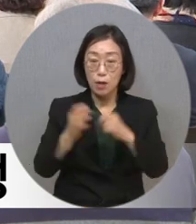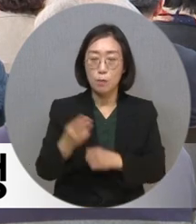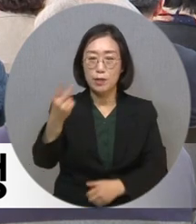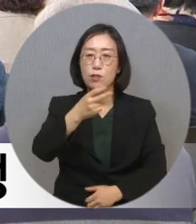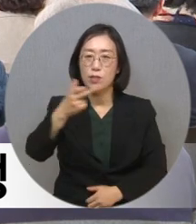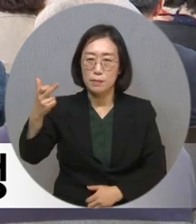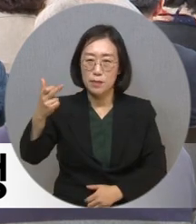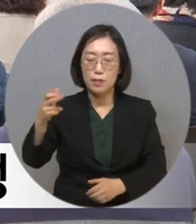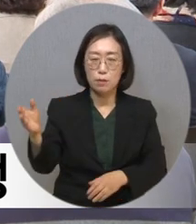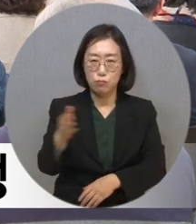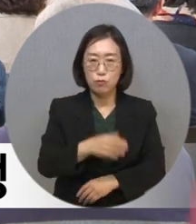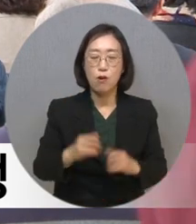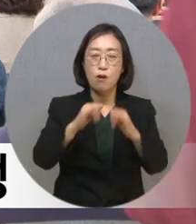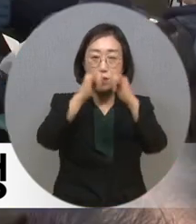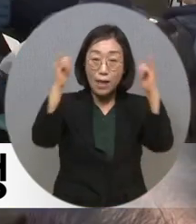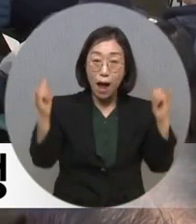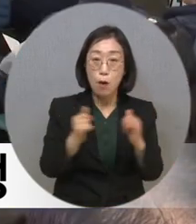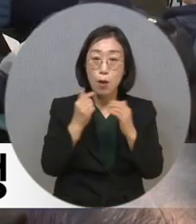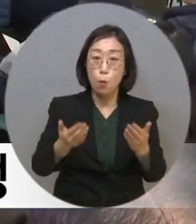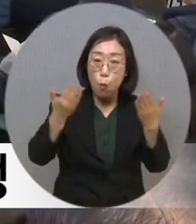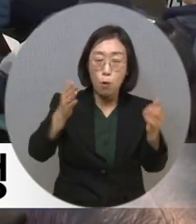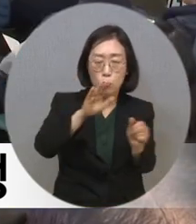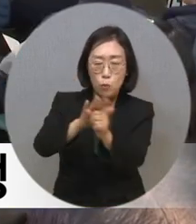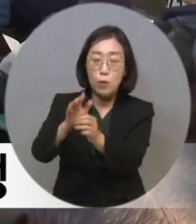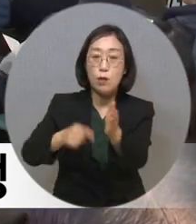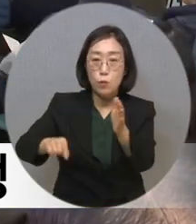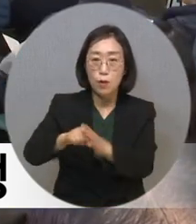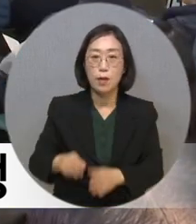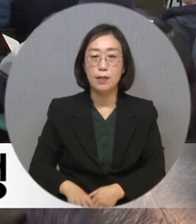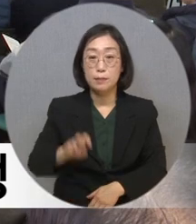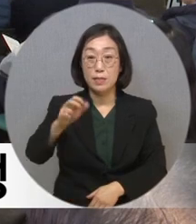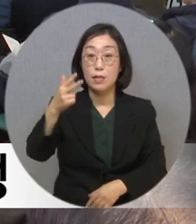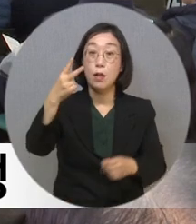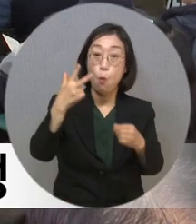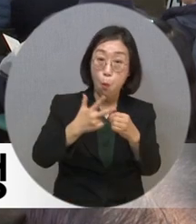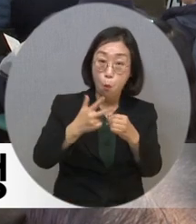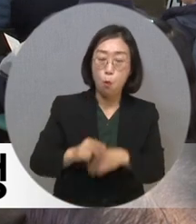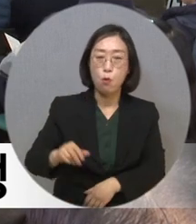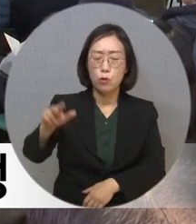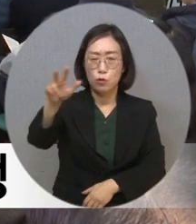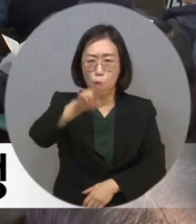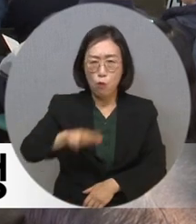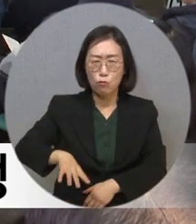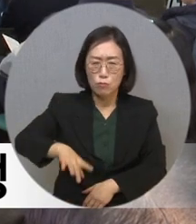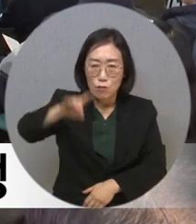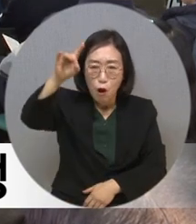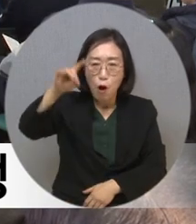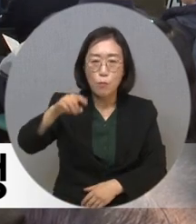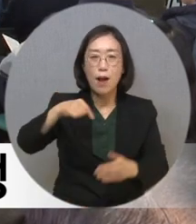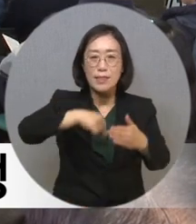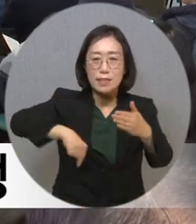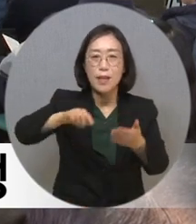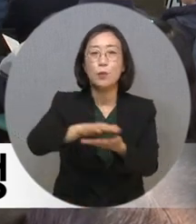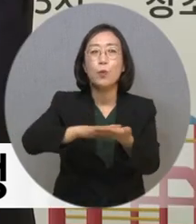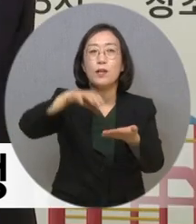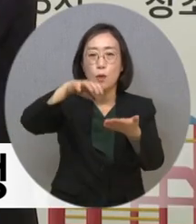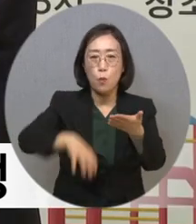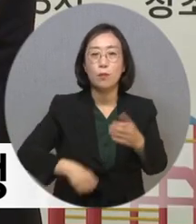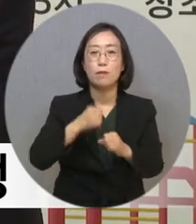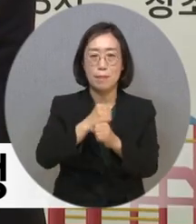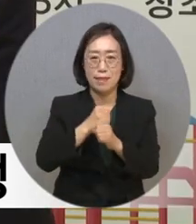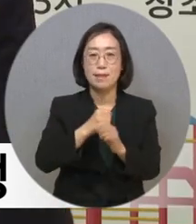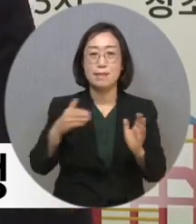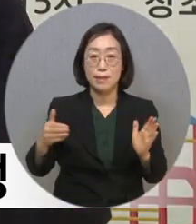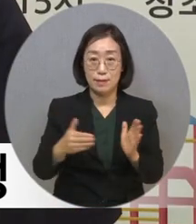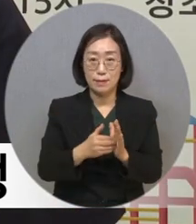추진한 사회 공원 사업으로 이번 27호 점은 전국 최초 실내 놀이터로 조성됐습니다 안전